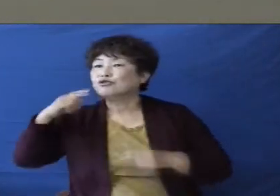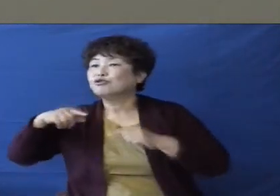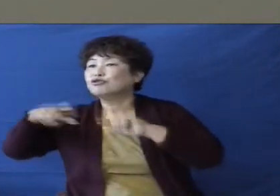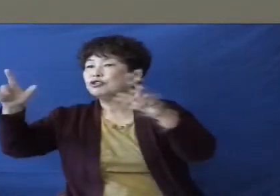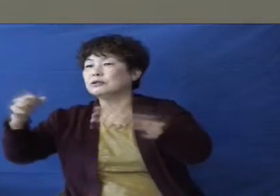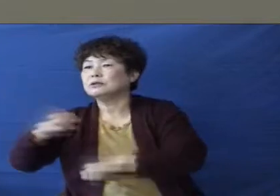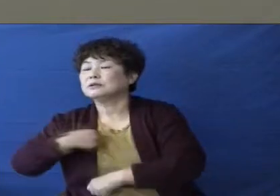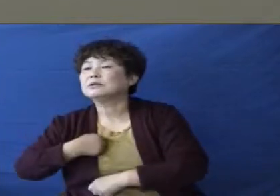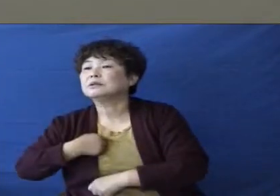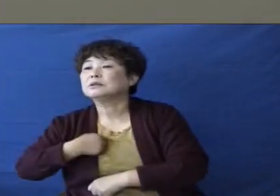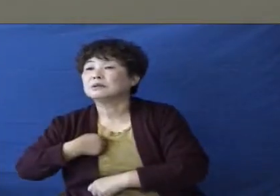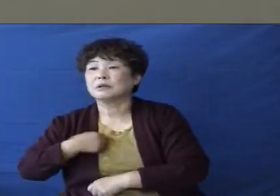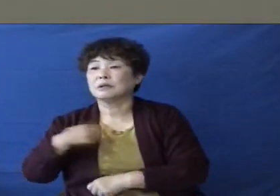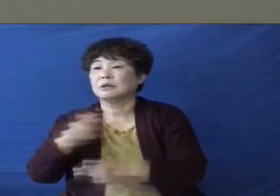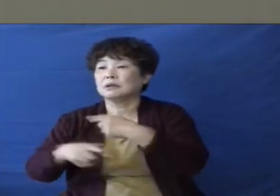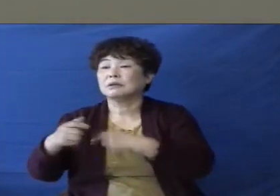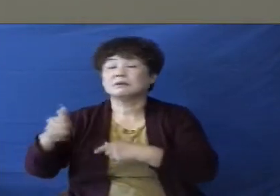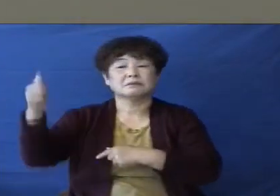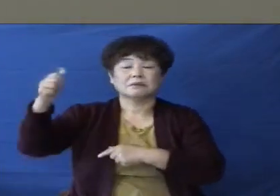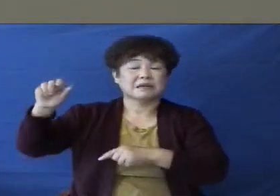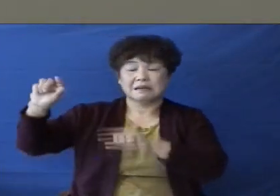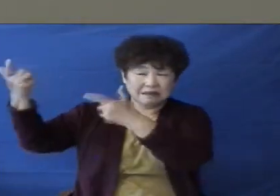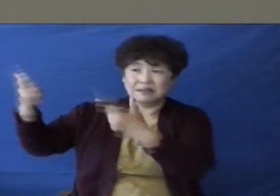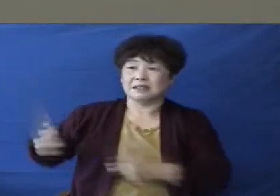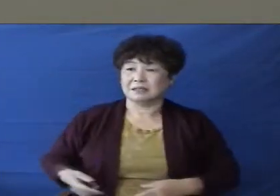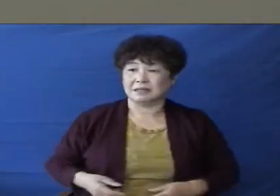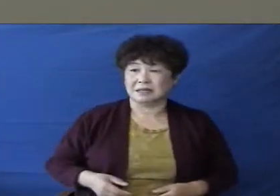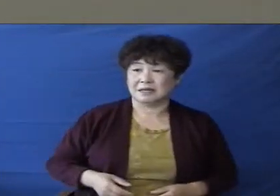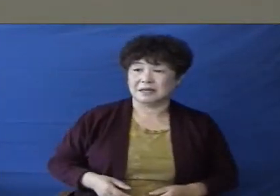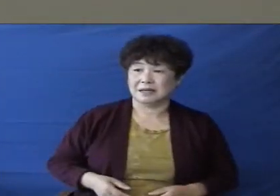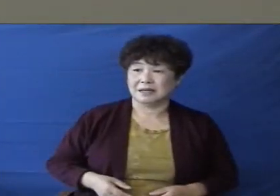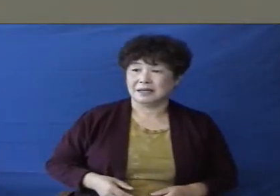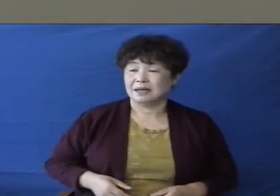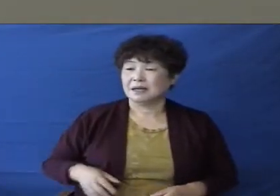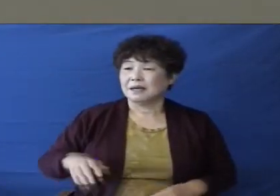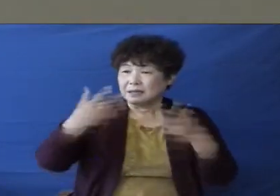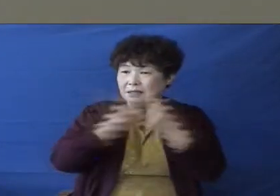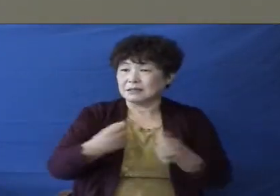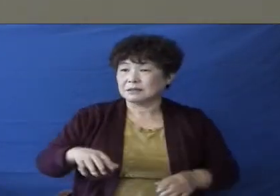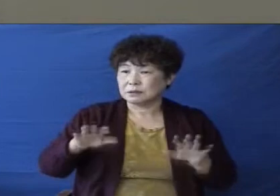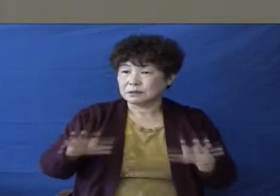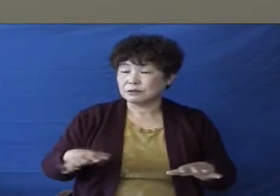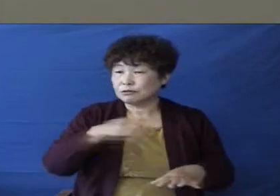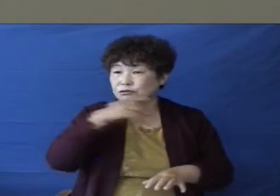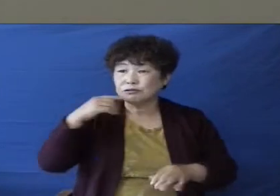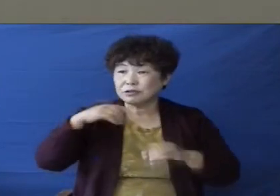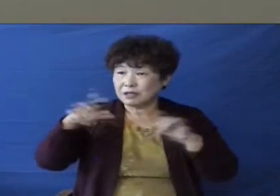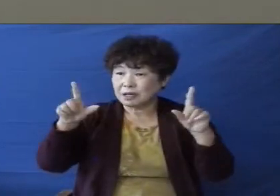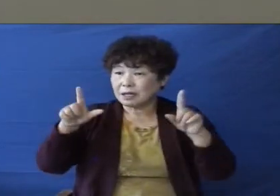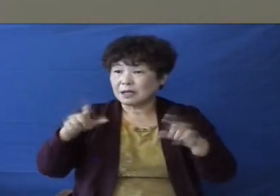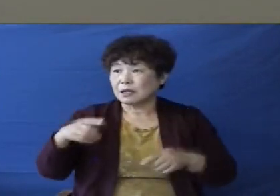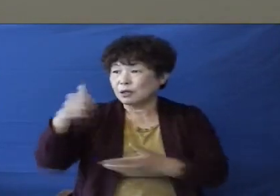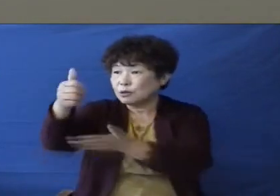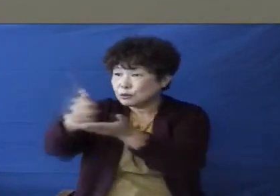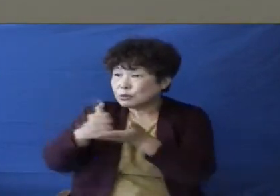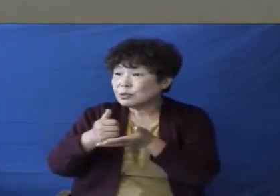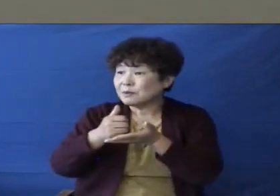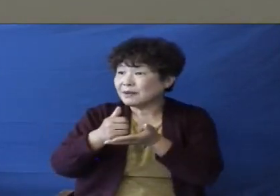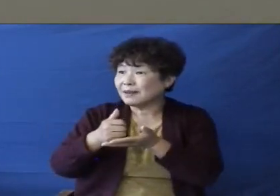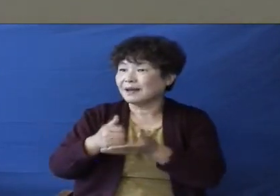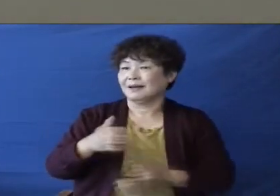않으면 벌여 버리라고 주신거 겠습니까 이 사람의 마음에서 어디 사랑을 발견합니다 까 우리가